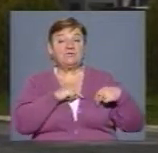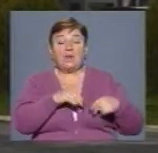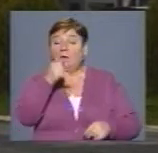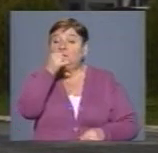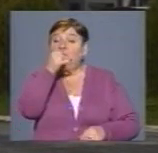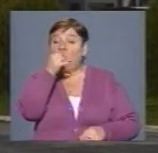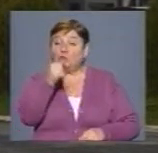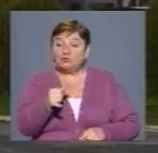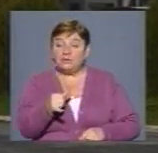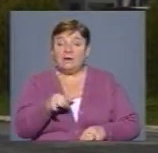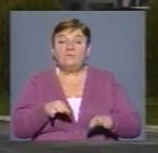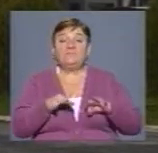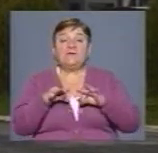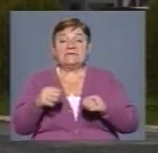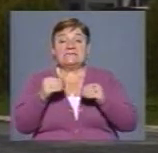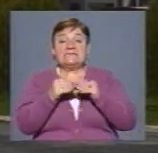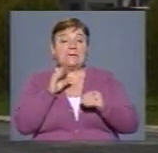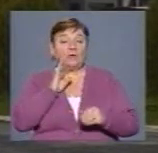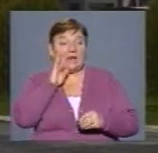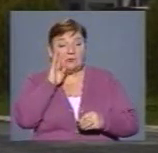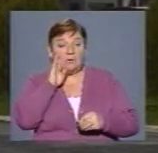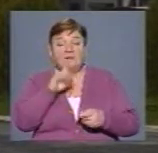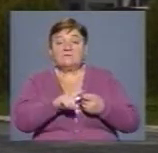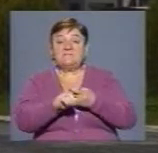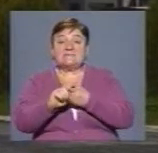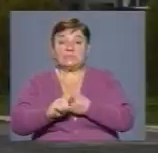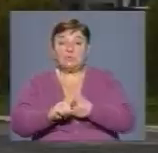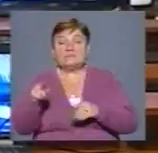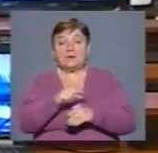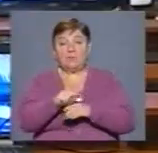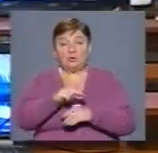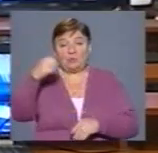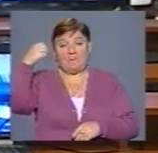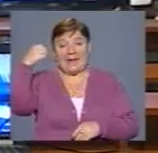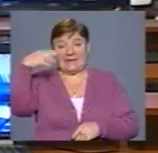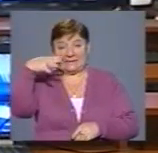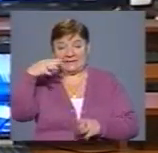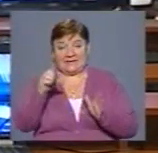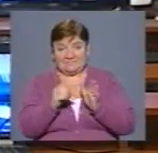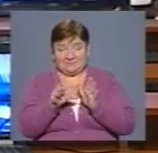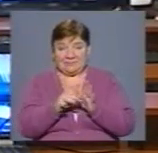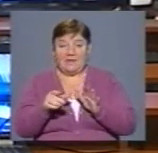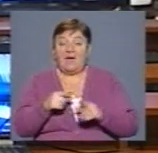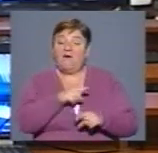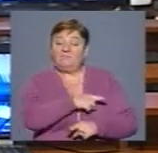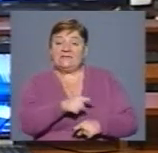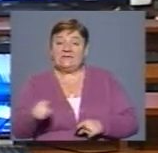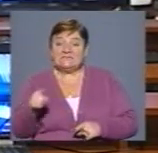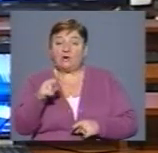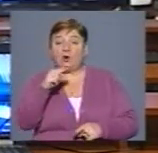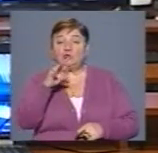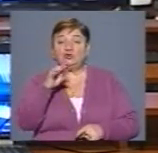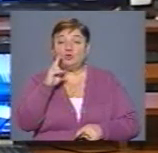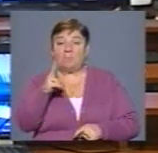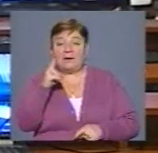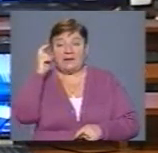можуть обслуговувати водіїв з 10-ї ранку у зв'язку з вимкненням електроенергії. Відрізок траси Київ-Чоп на Сваляхівщині